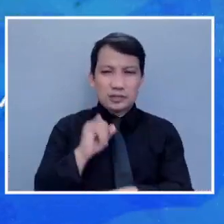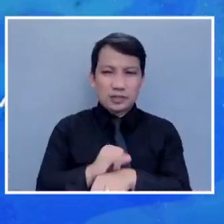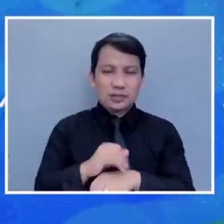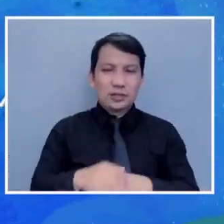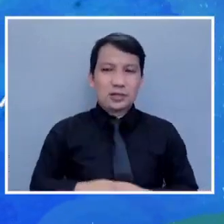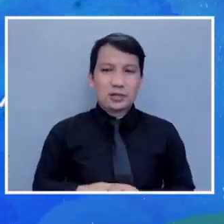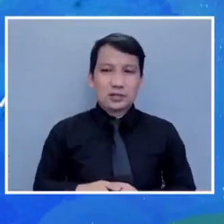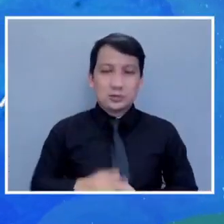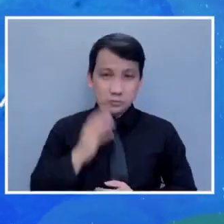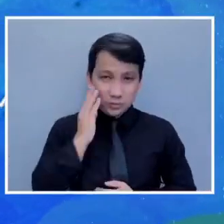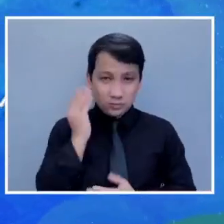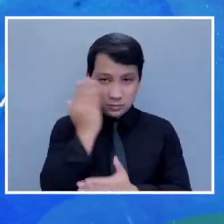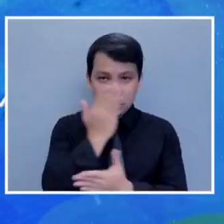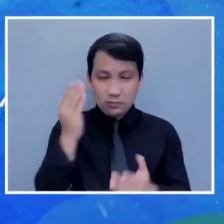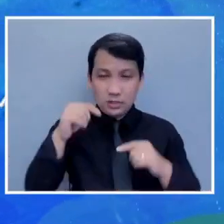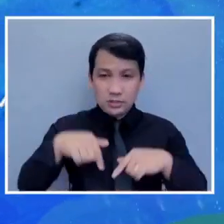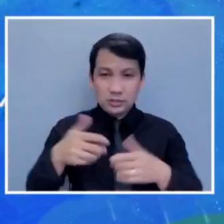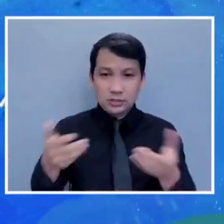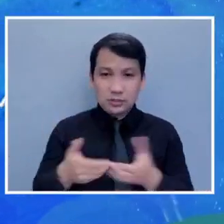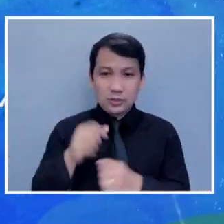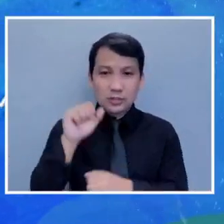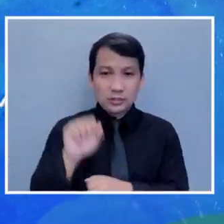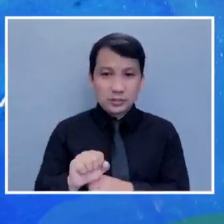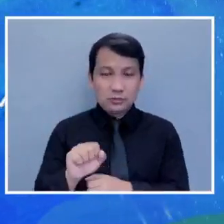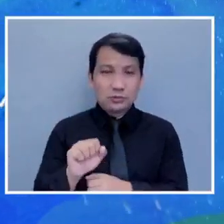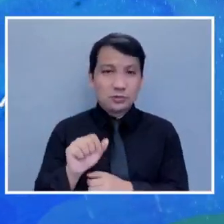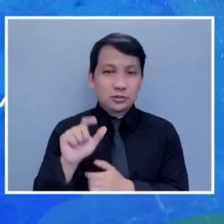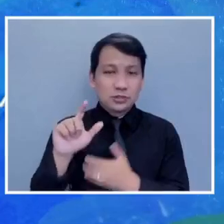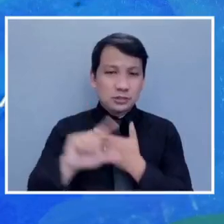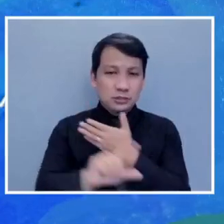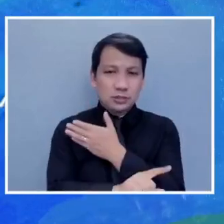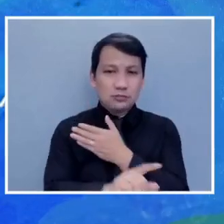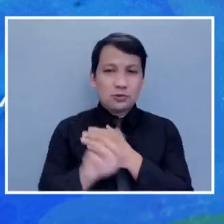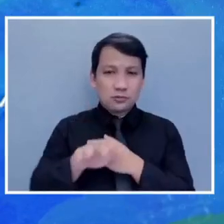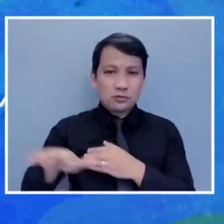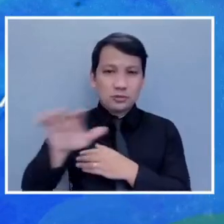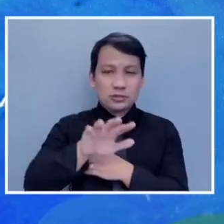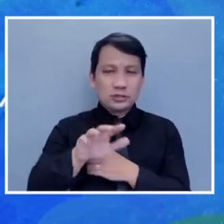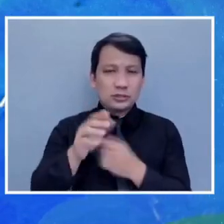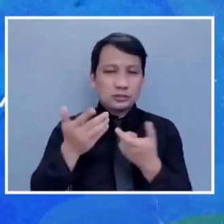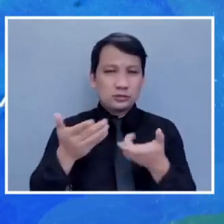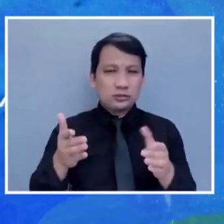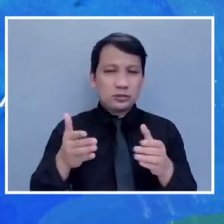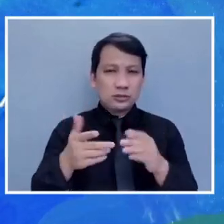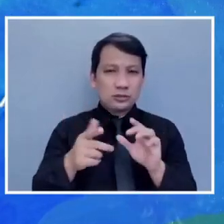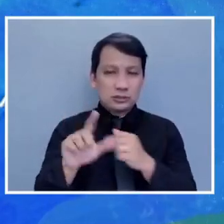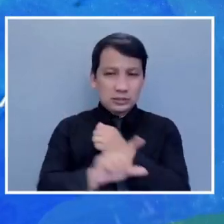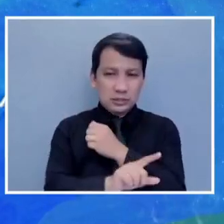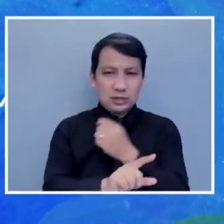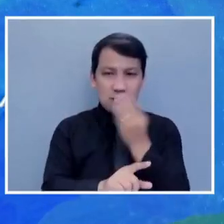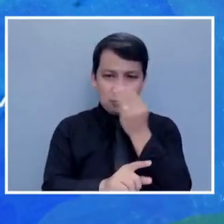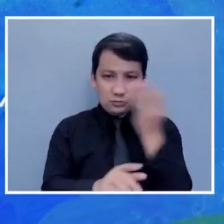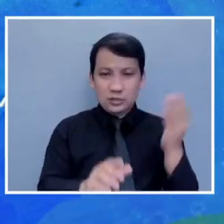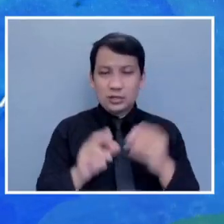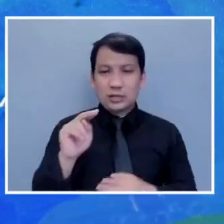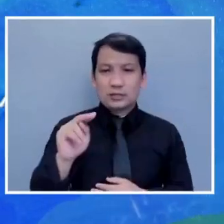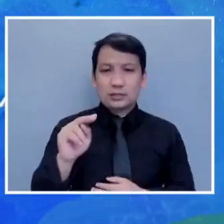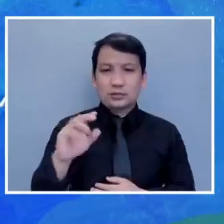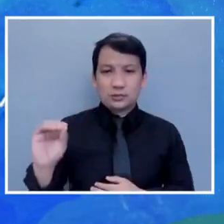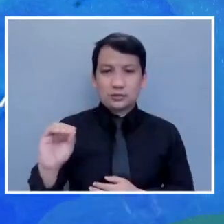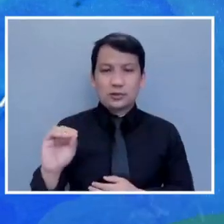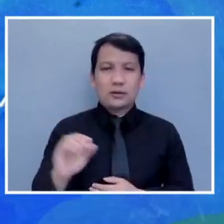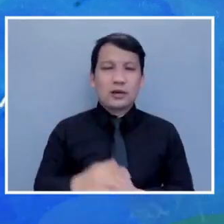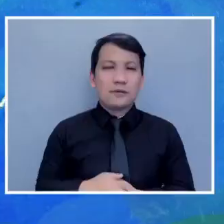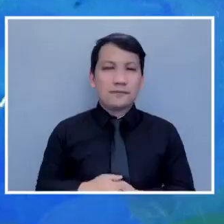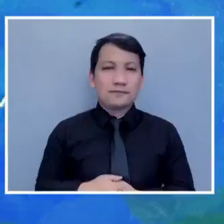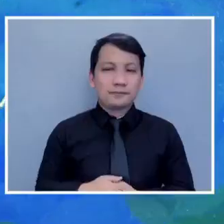pa ng maulang panahon dito po sa Southern Leyte, buong Central Visayas at ilang bahagi ng Leyte Province at Negros Occidental.